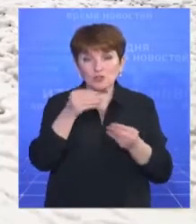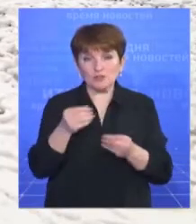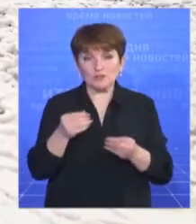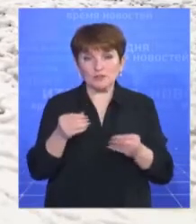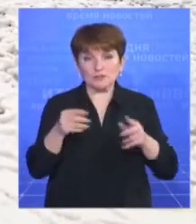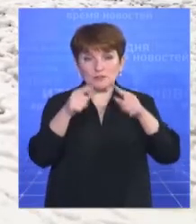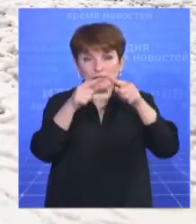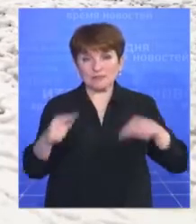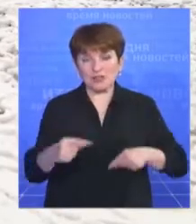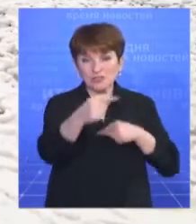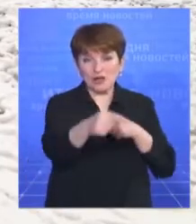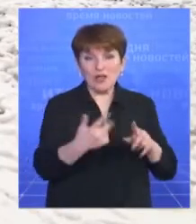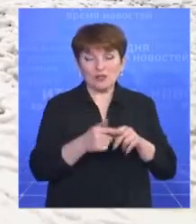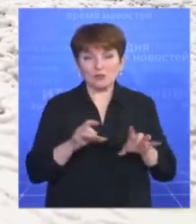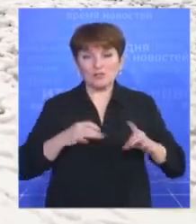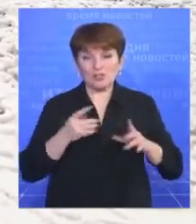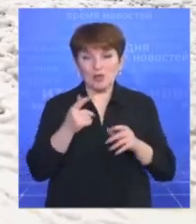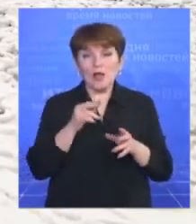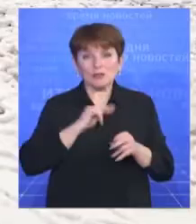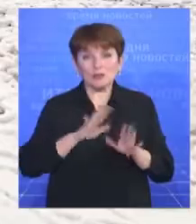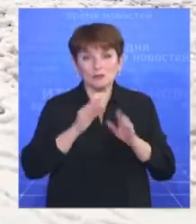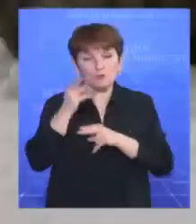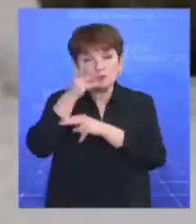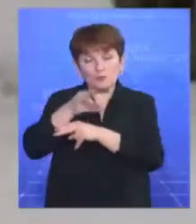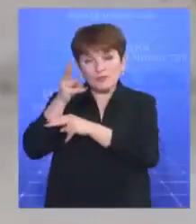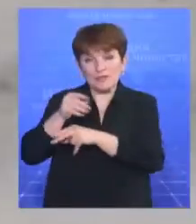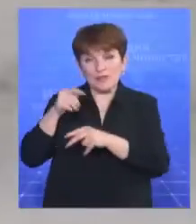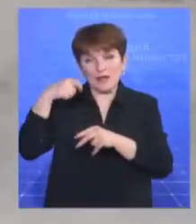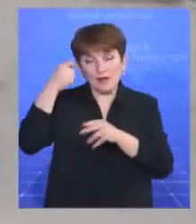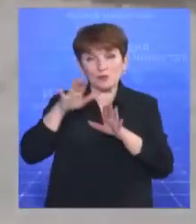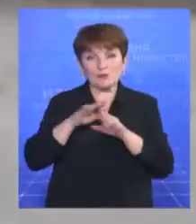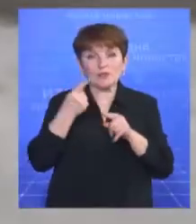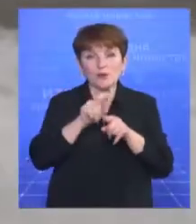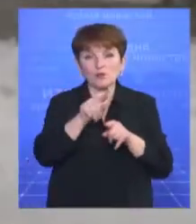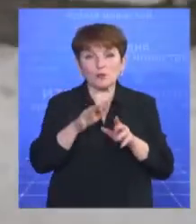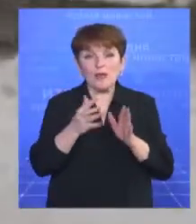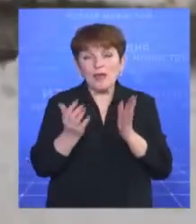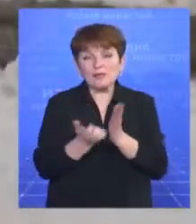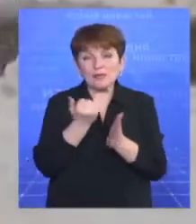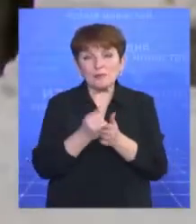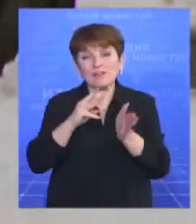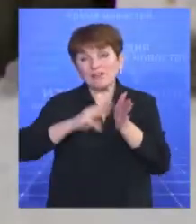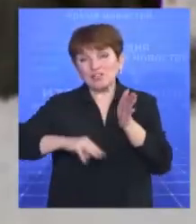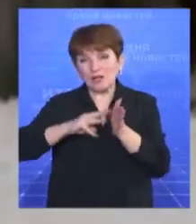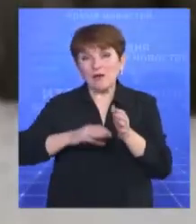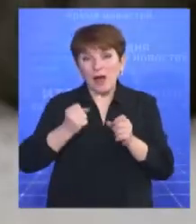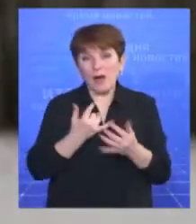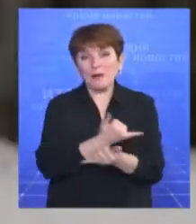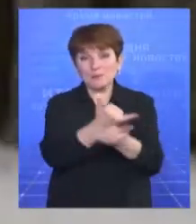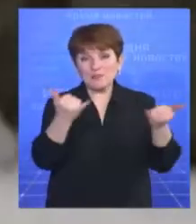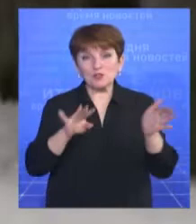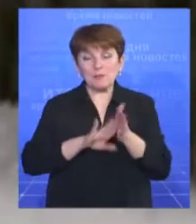исчезли треноги, которые раздражали южноуральцев. Работать будут камеры видеонаблюдения, но не для того, чтобы зарабатывать на штрафах,